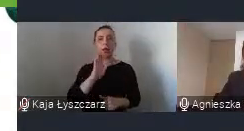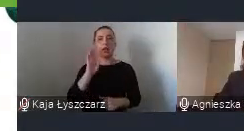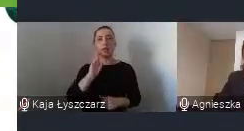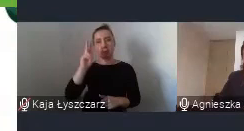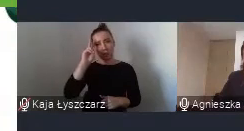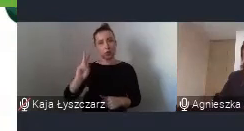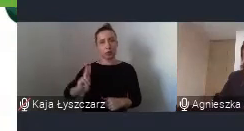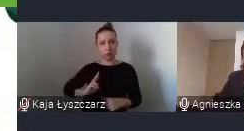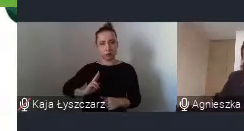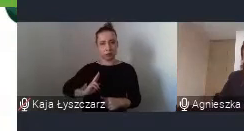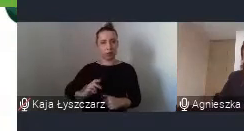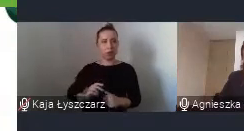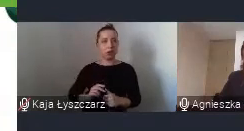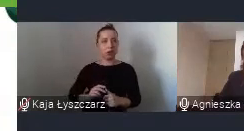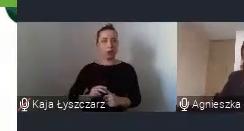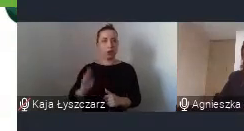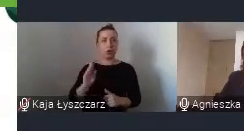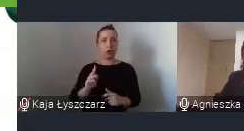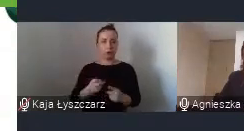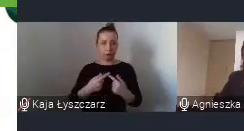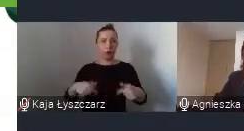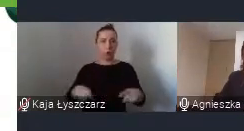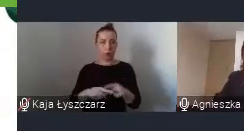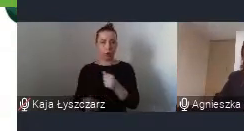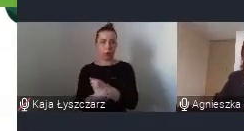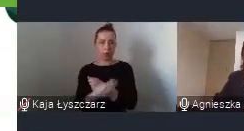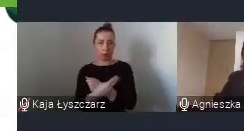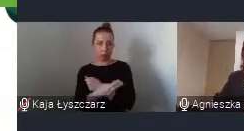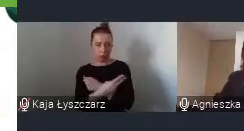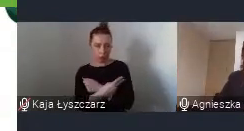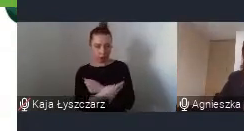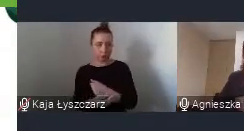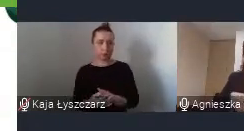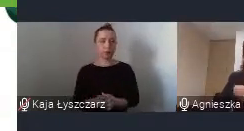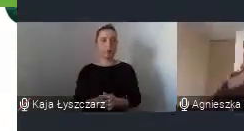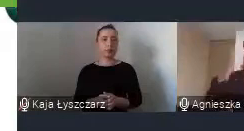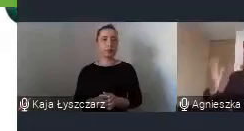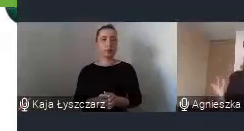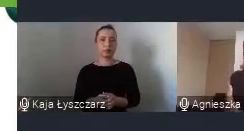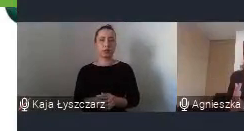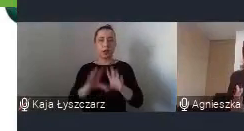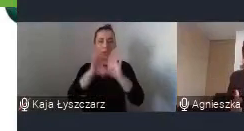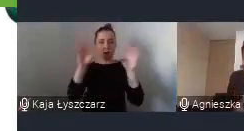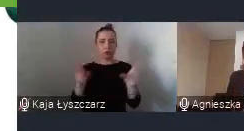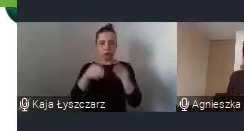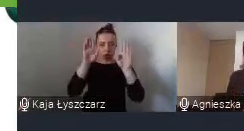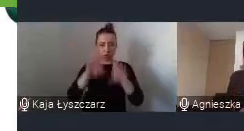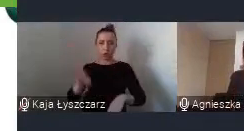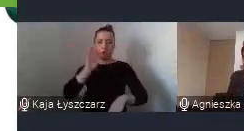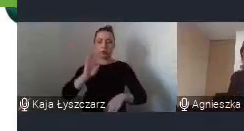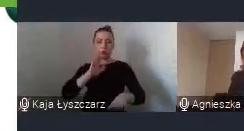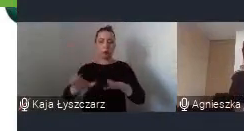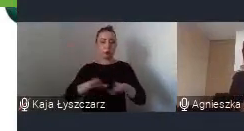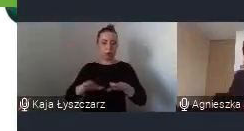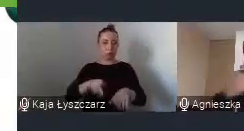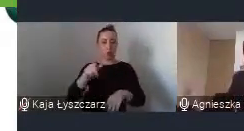instytucja, czyli Region Hauts-de-France, która prowadzi Urban Innovative Actions, czyli wszystko zostaje w jednym miejscu, w związku z tym to też